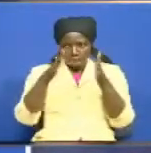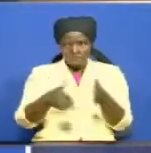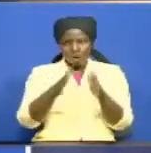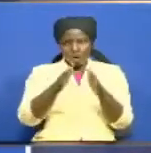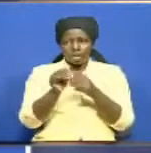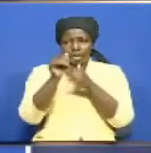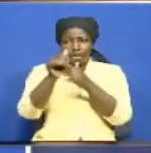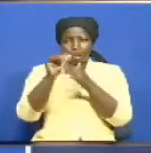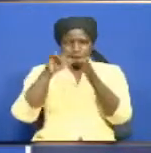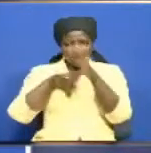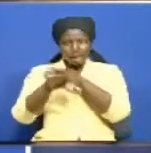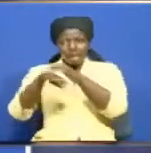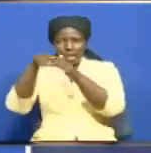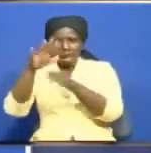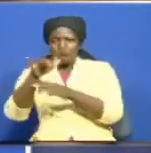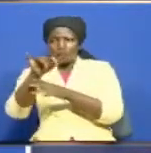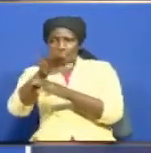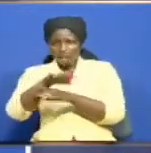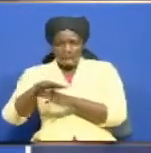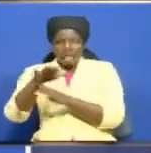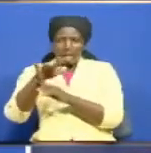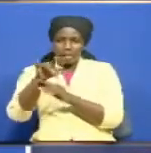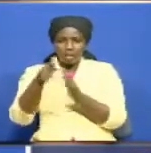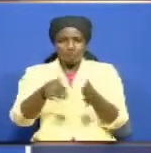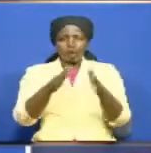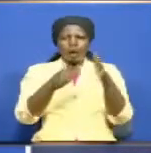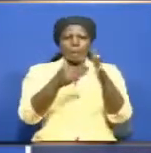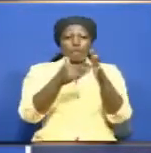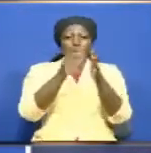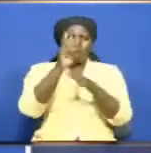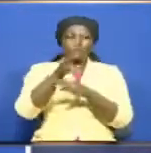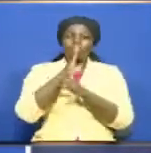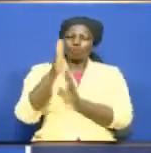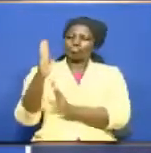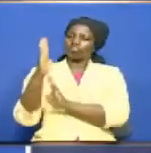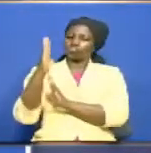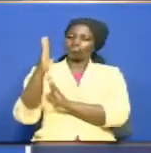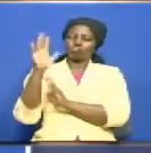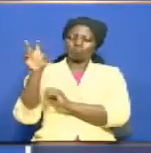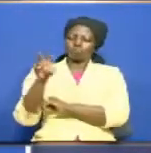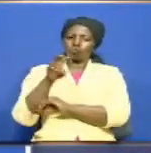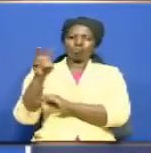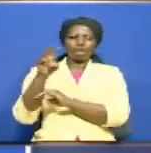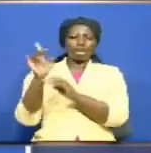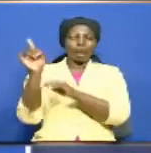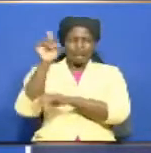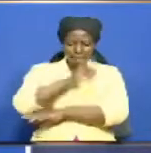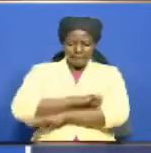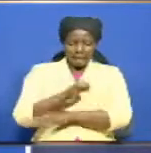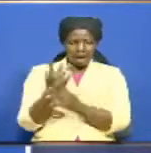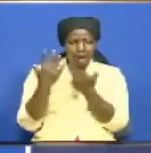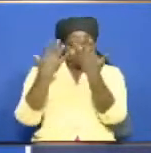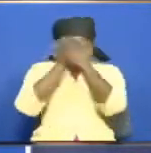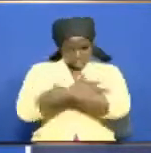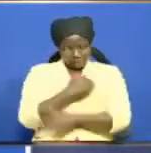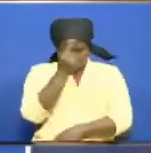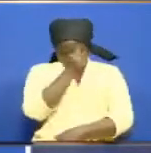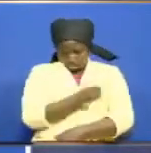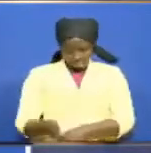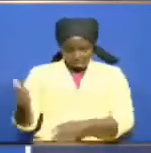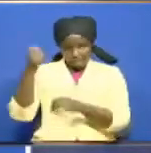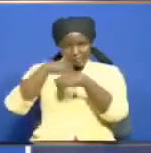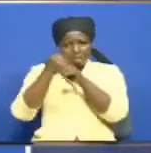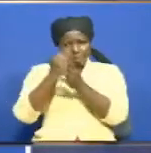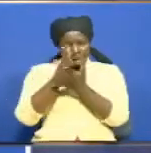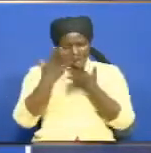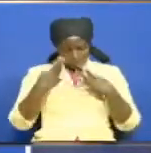area. These roadblocks will be manned day and night to ensure total compliance of non-movement